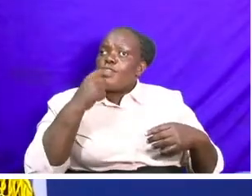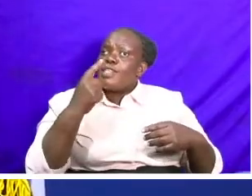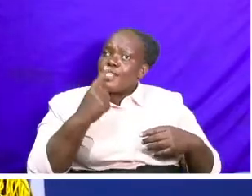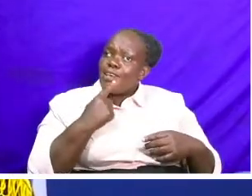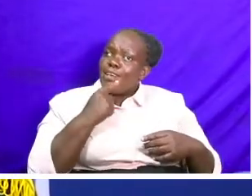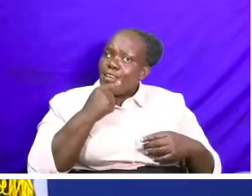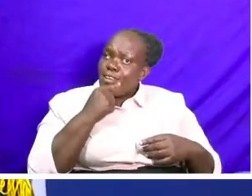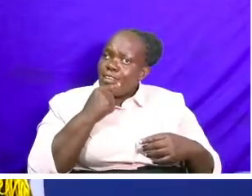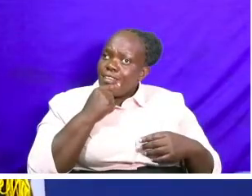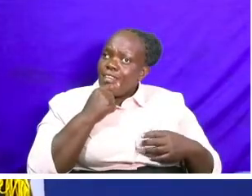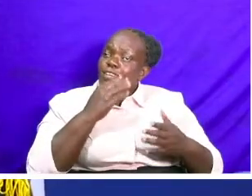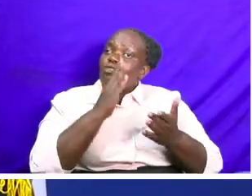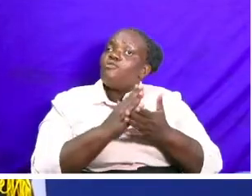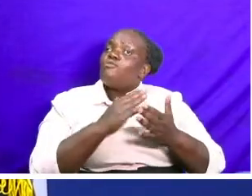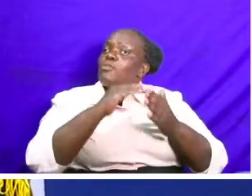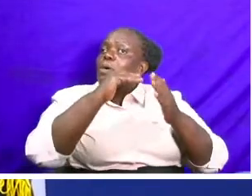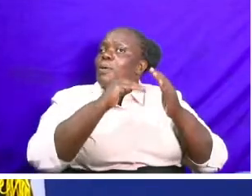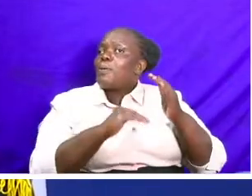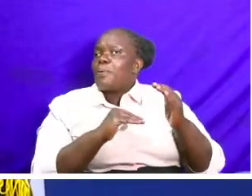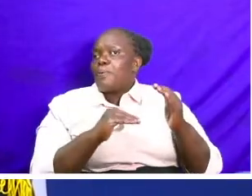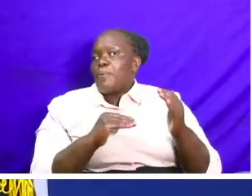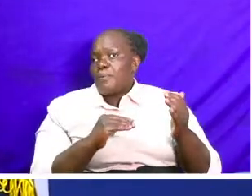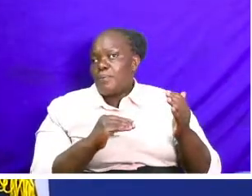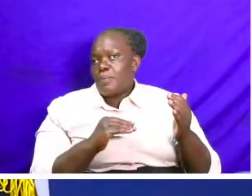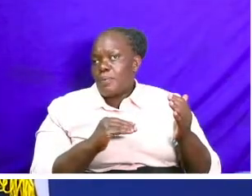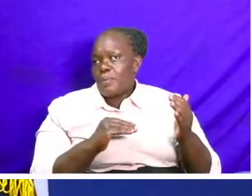kwamba eti tunapunguza